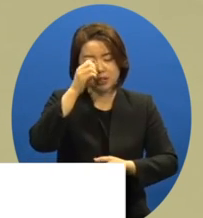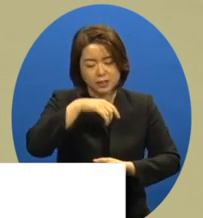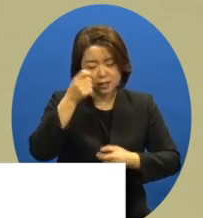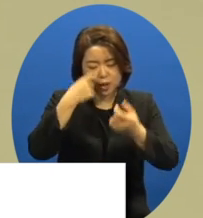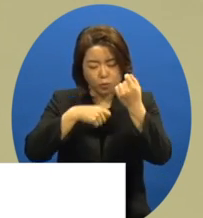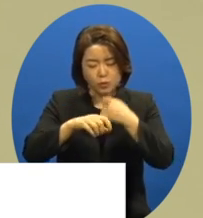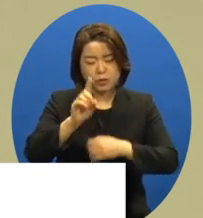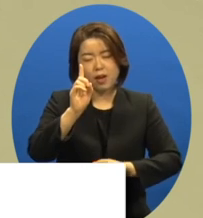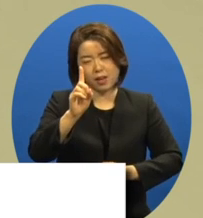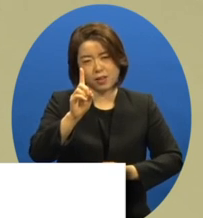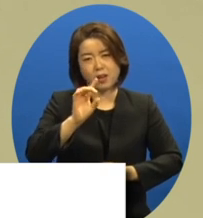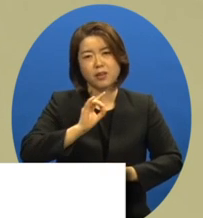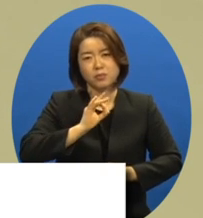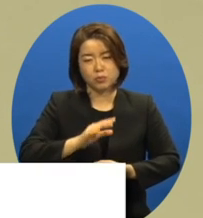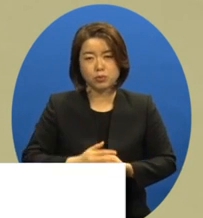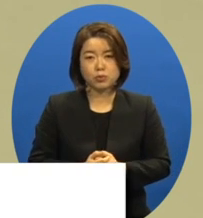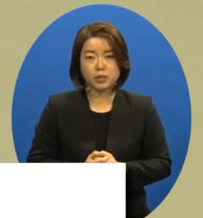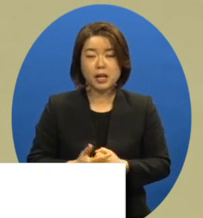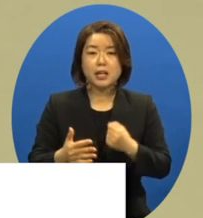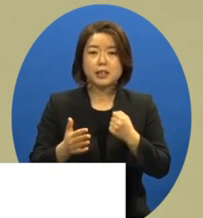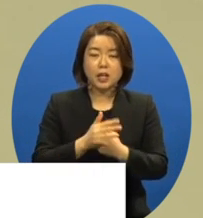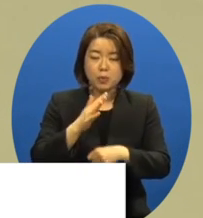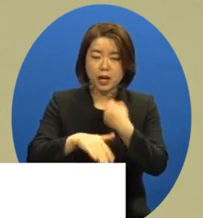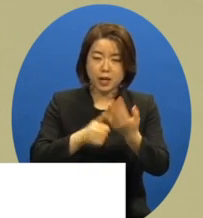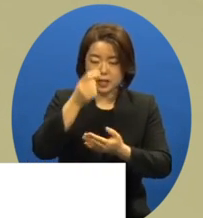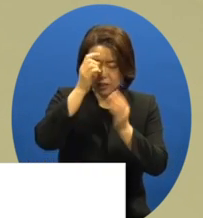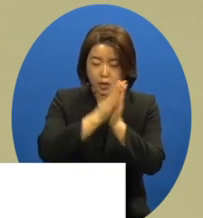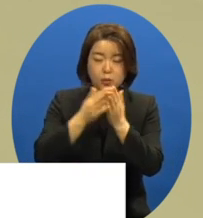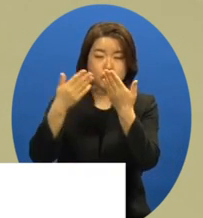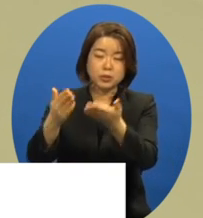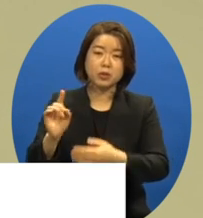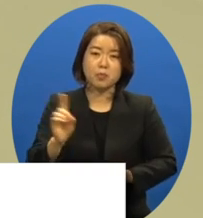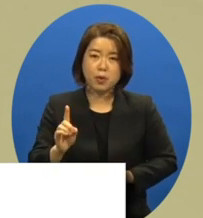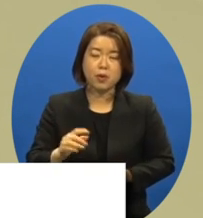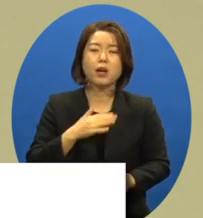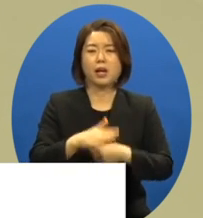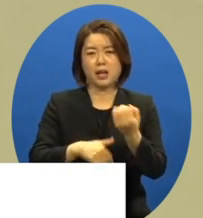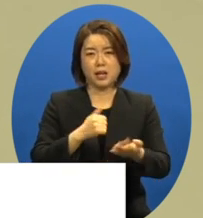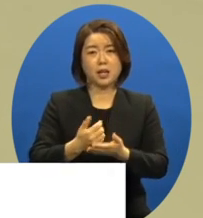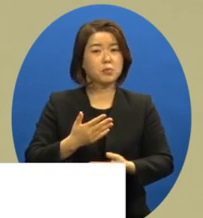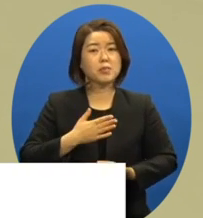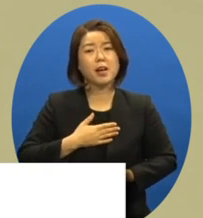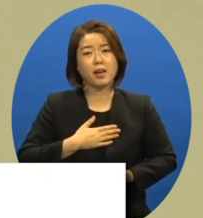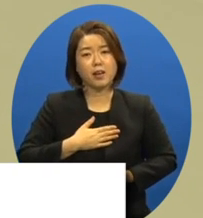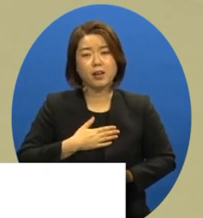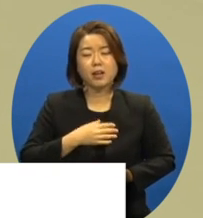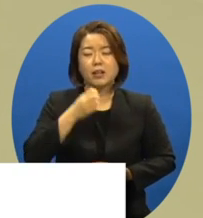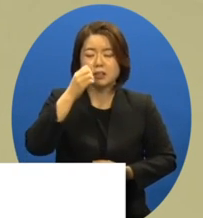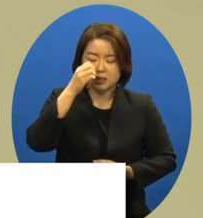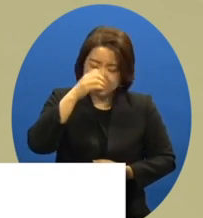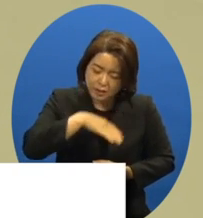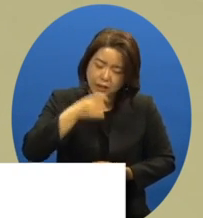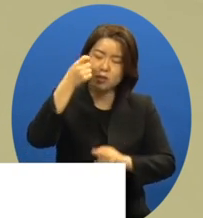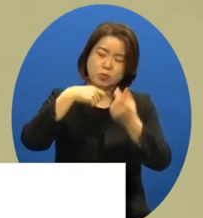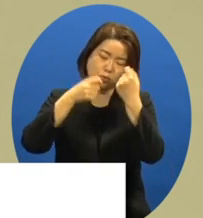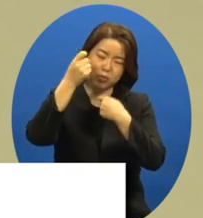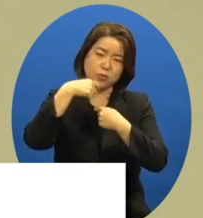하나밖에 없다는. 그래서 그는 하나님께 그렇게 기도했습니다. 하나님, 저 그냥 울겠습니다.